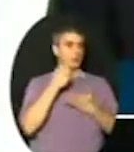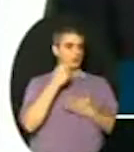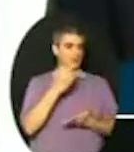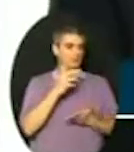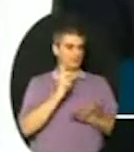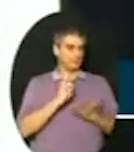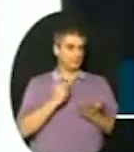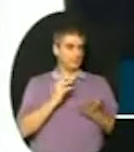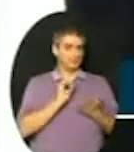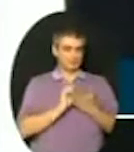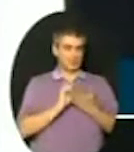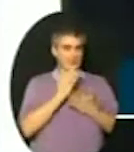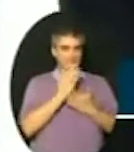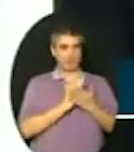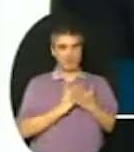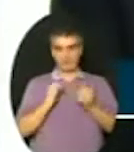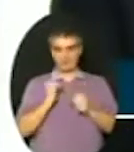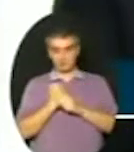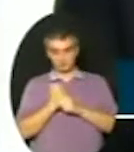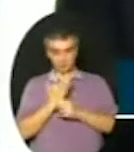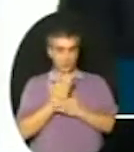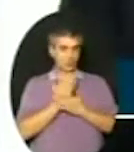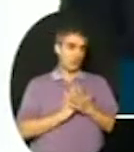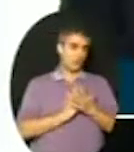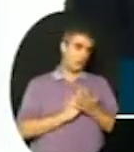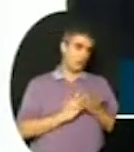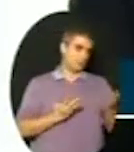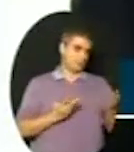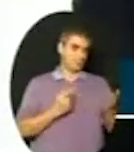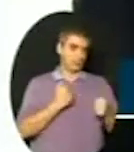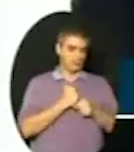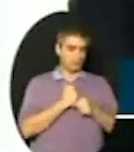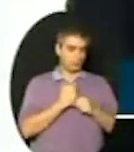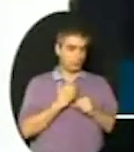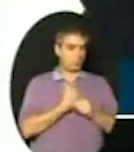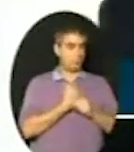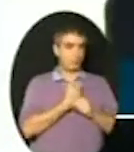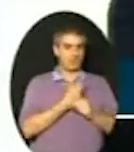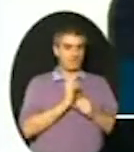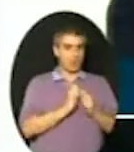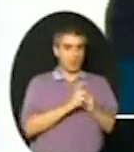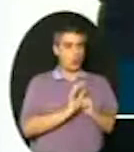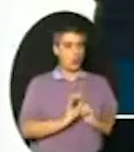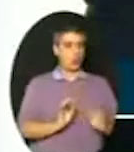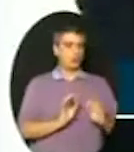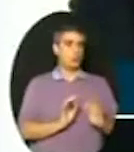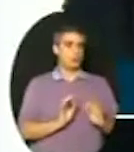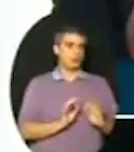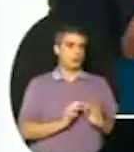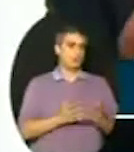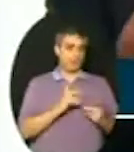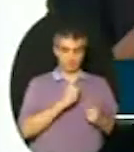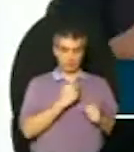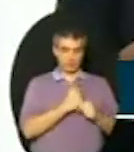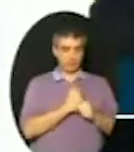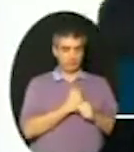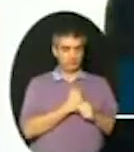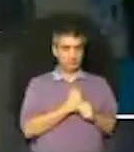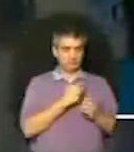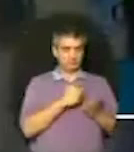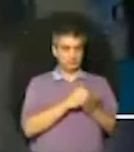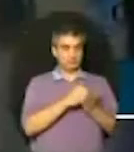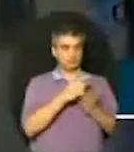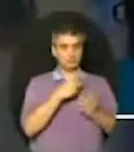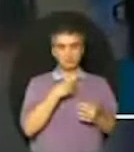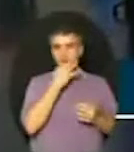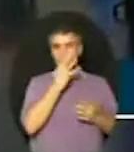המשרדים, חלק מהם ממשו, חלק מהם יצרו את הפעולה, אבל טרם שילמו בעבורה, כי את יודעת, גם כשאתה מבצע פעולה היא משמשכת,